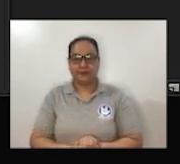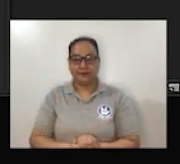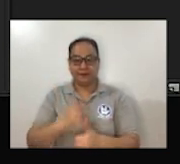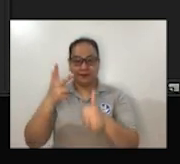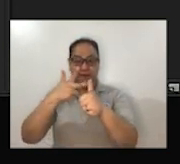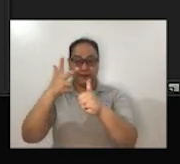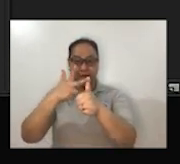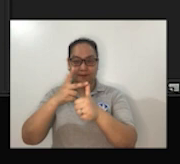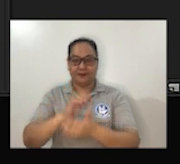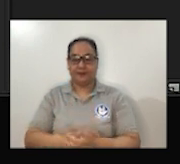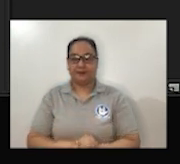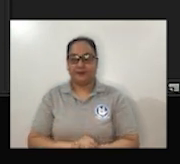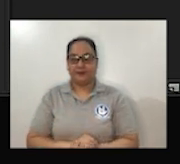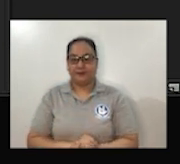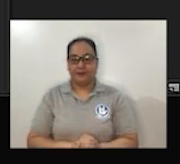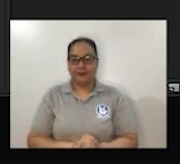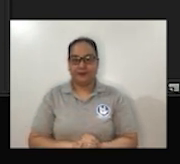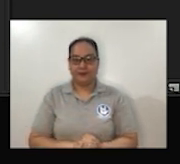Ikatlo,